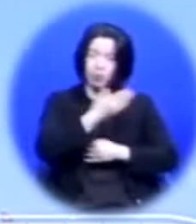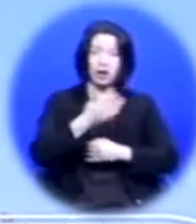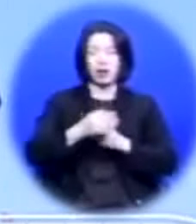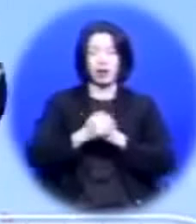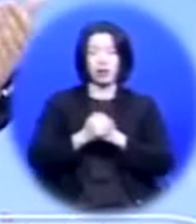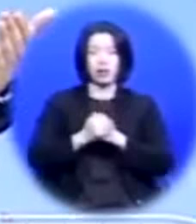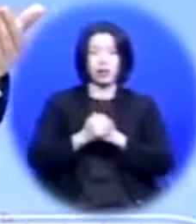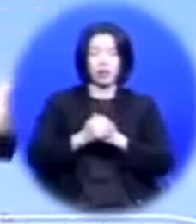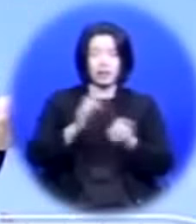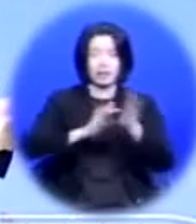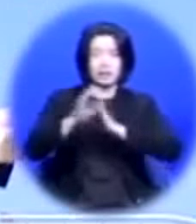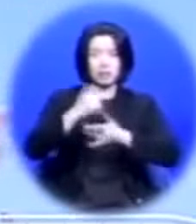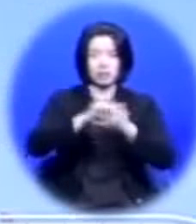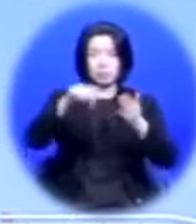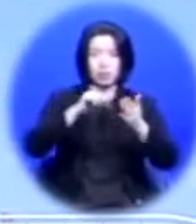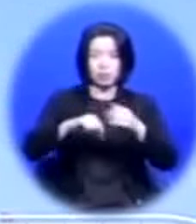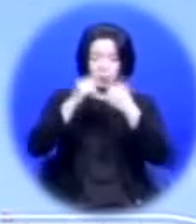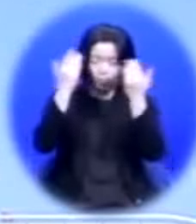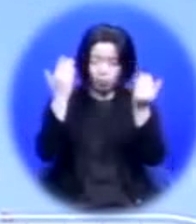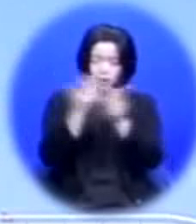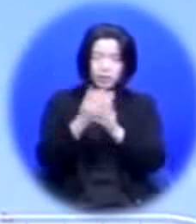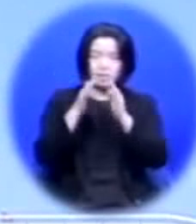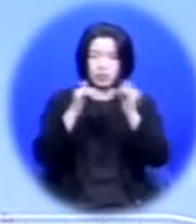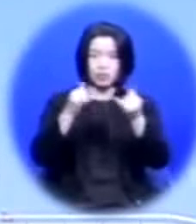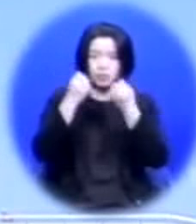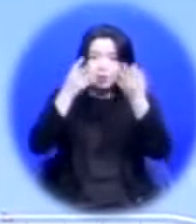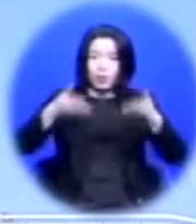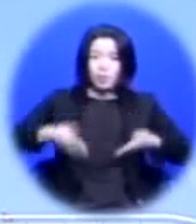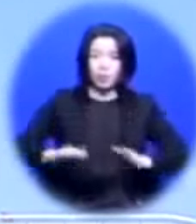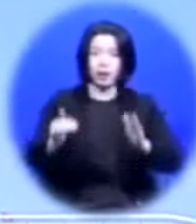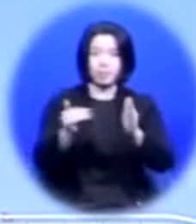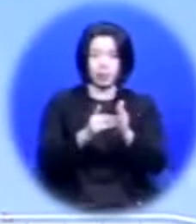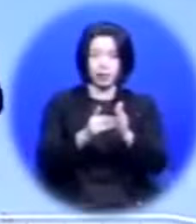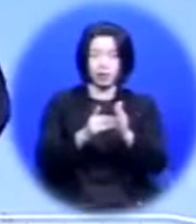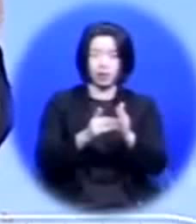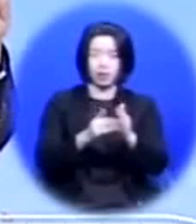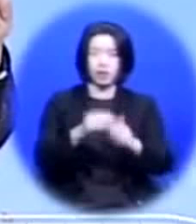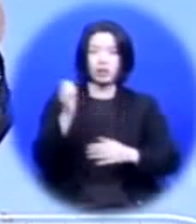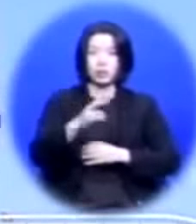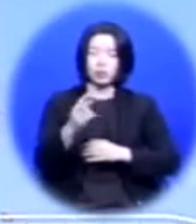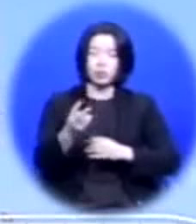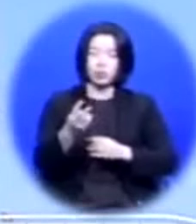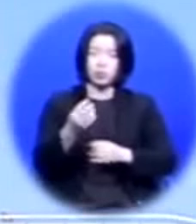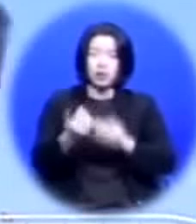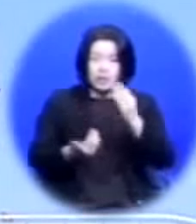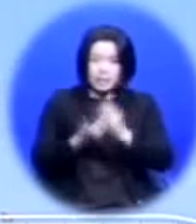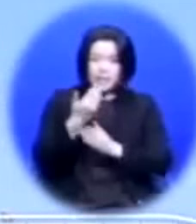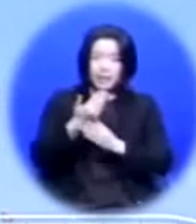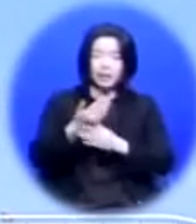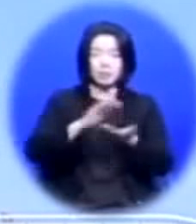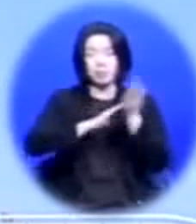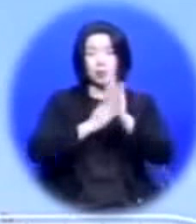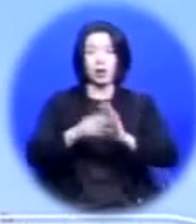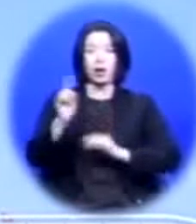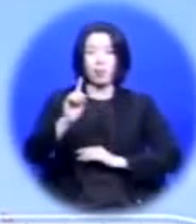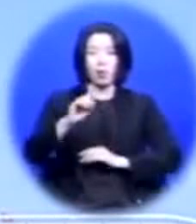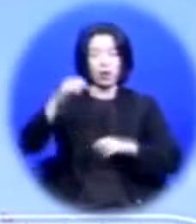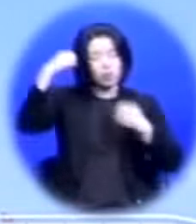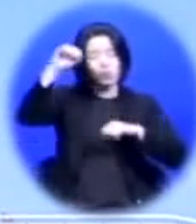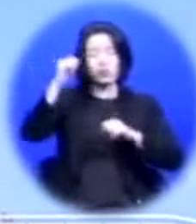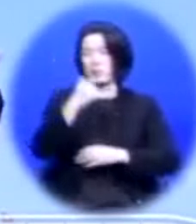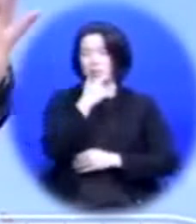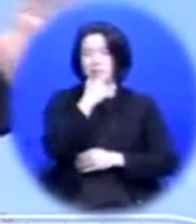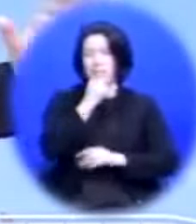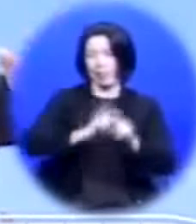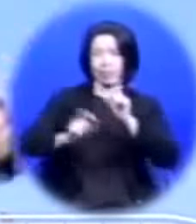예수님 안에서 완전히 사람이 거듭났습니다 그리고 일어난 변화가 춤이 싫어진 겁니다